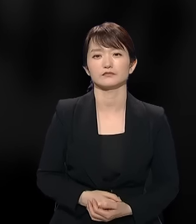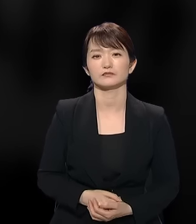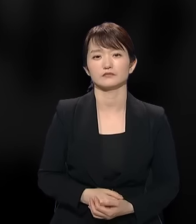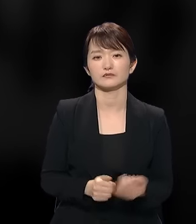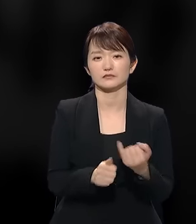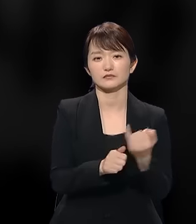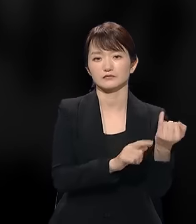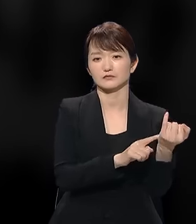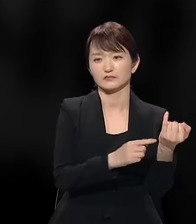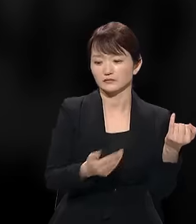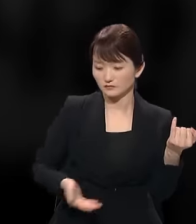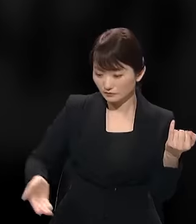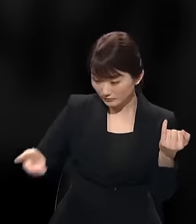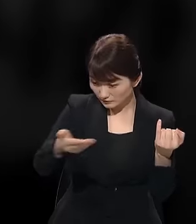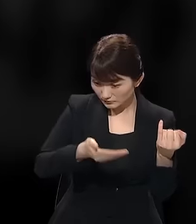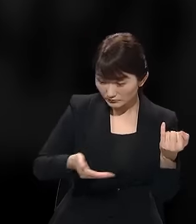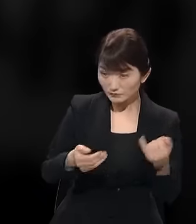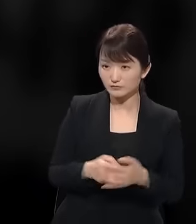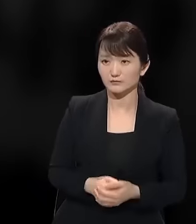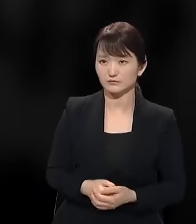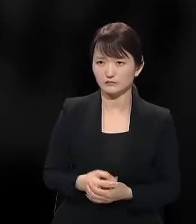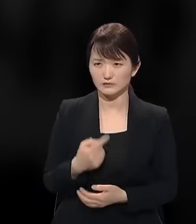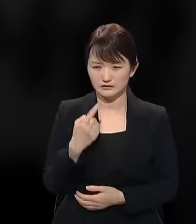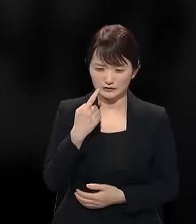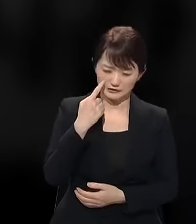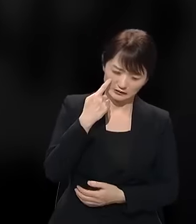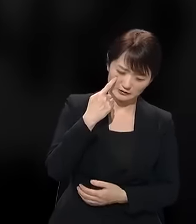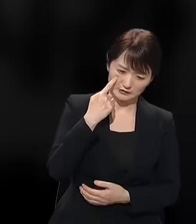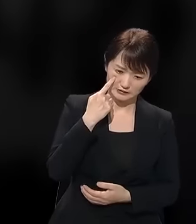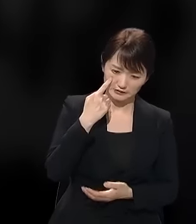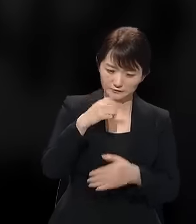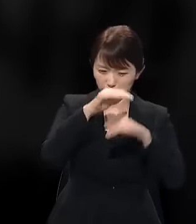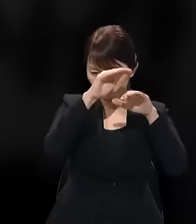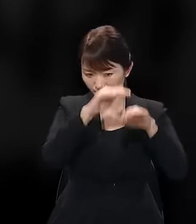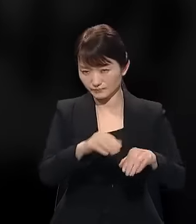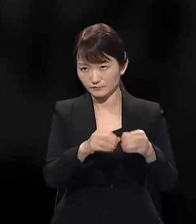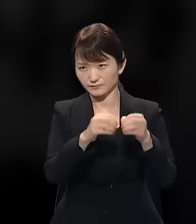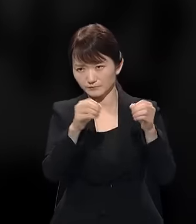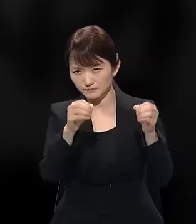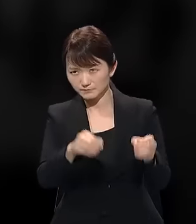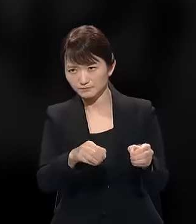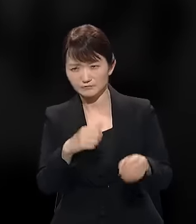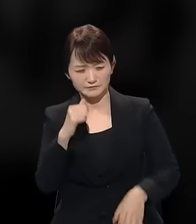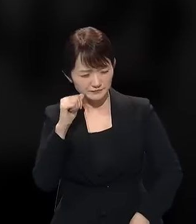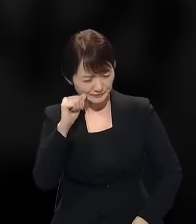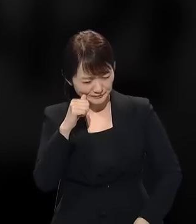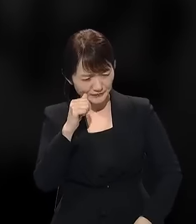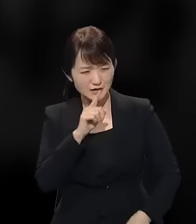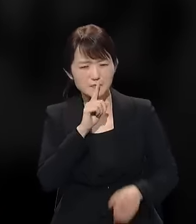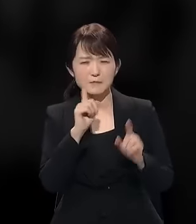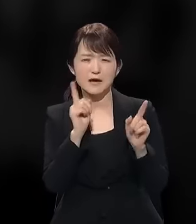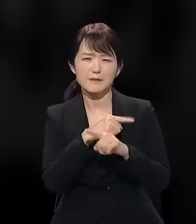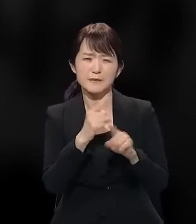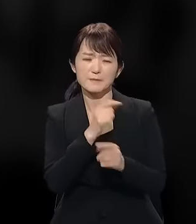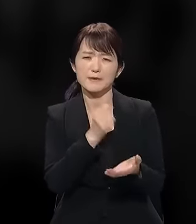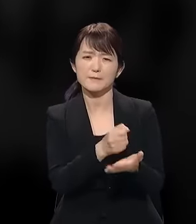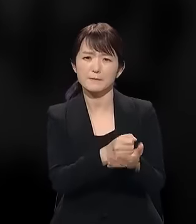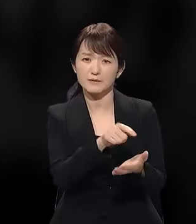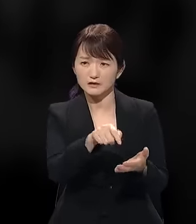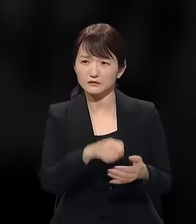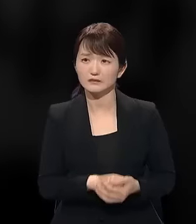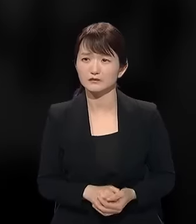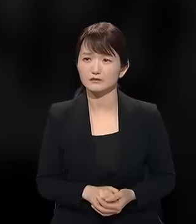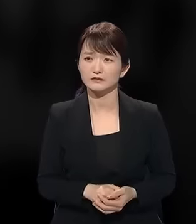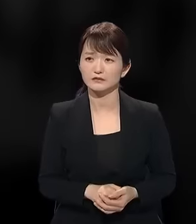합니다. 여러분들이 작성하신 자극적인 내용들, 이를테면 동료들을 향한 끝없는 조롱이나 험담, 이곳이 과연